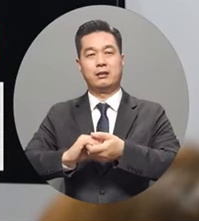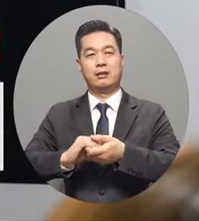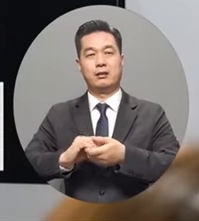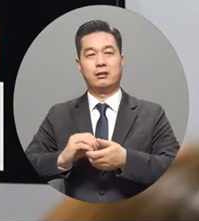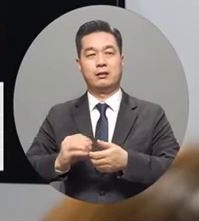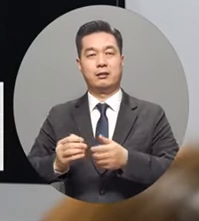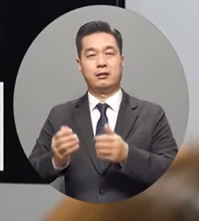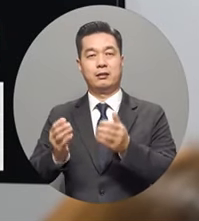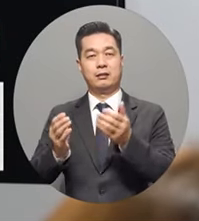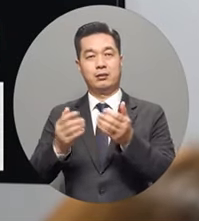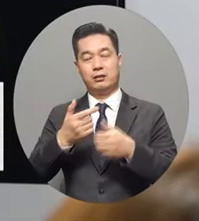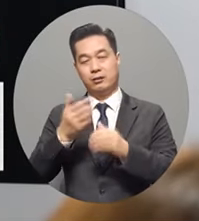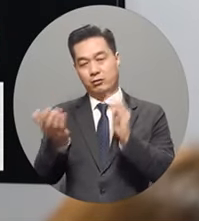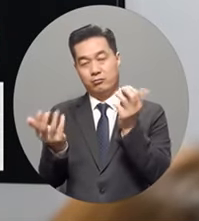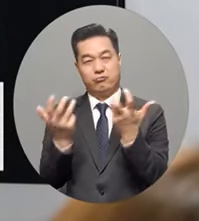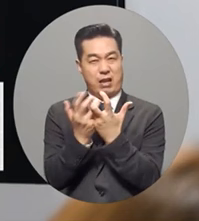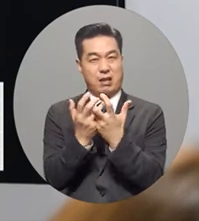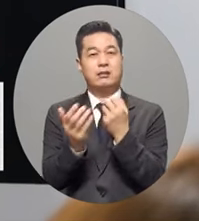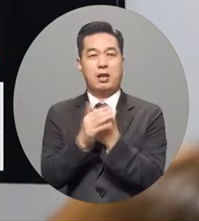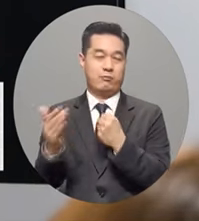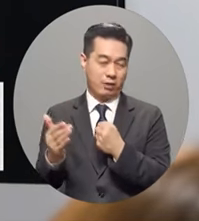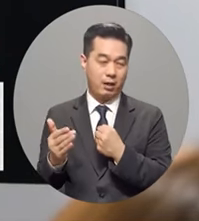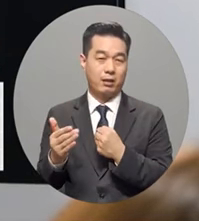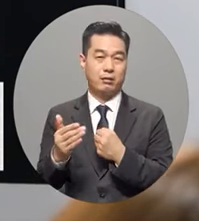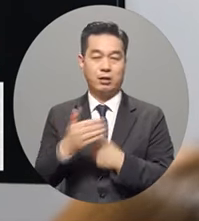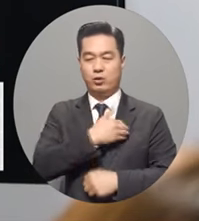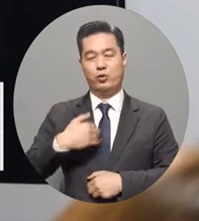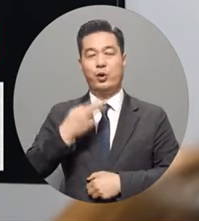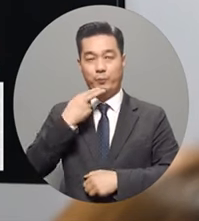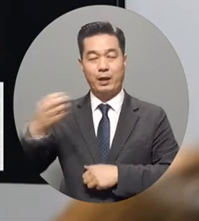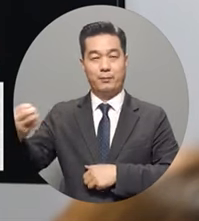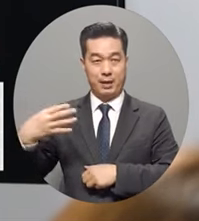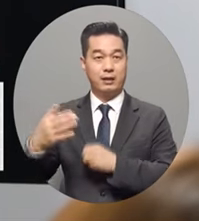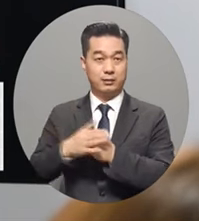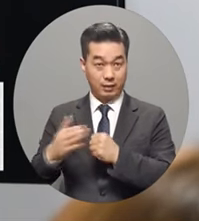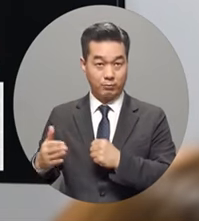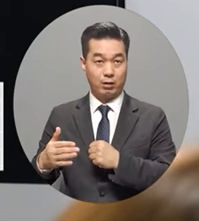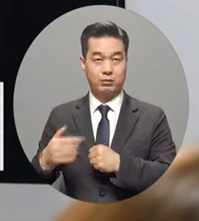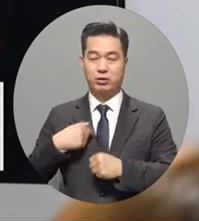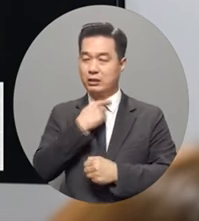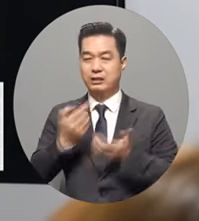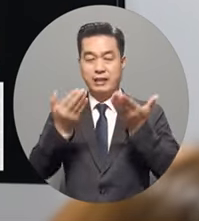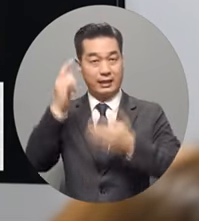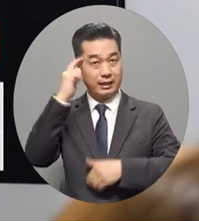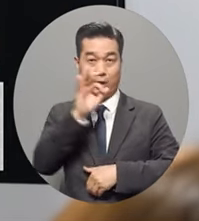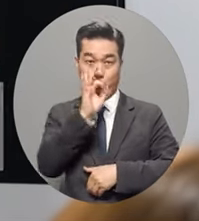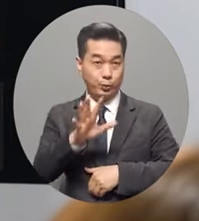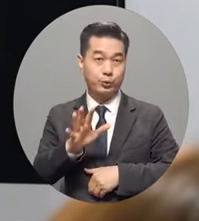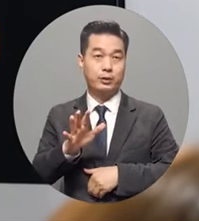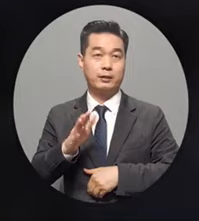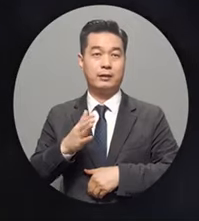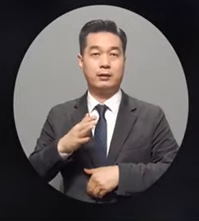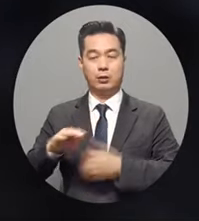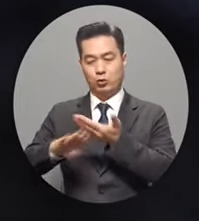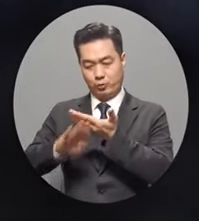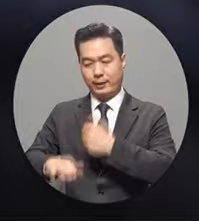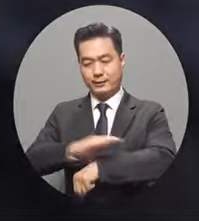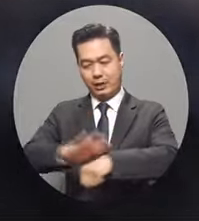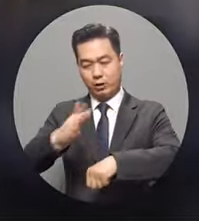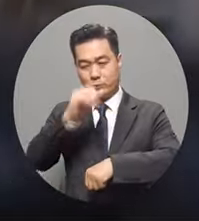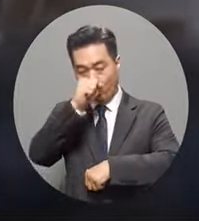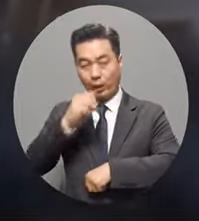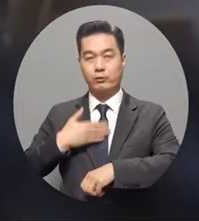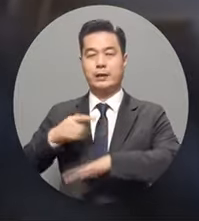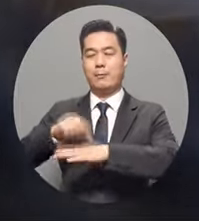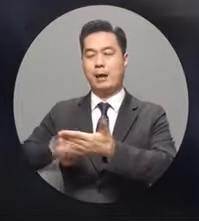걸로 알고 있고 저는 희생이라고 생각 안 합니다. 후배들이 더 잘 됐으면 하는 마음으로 제가 제 마음이 시킨 거죠. 우승을